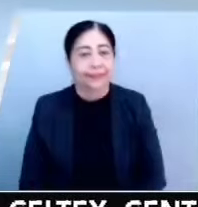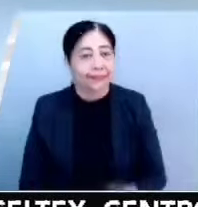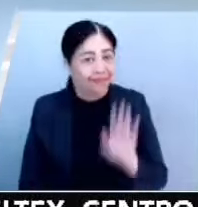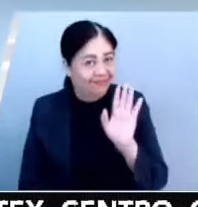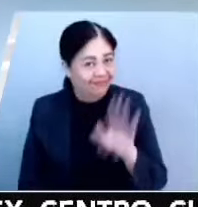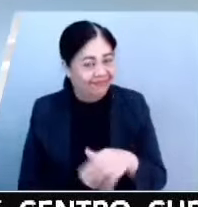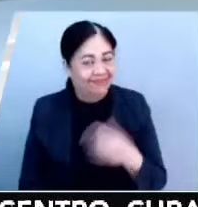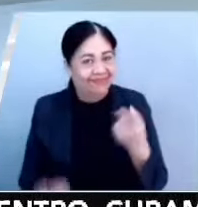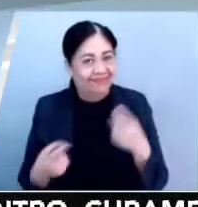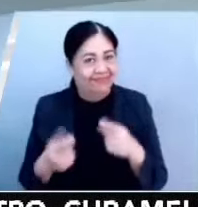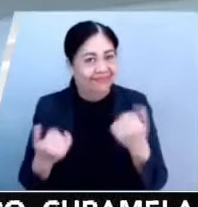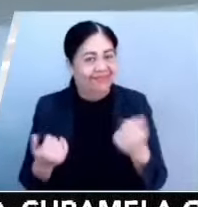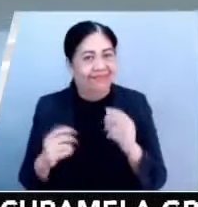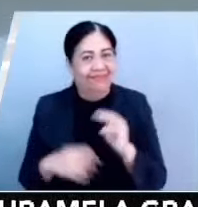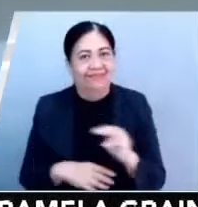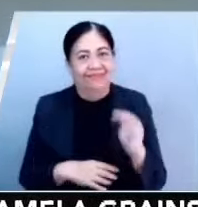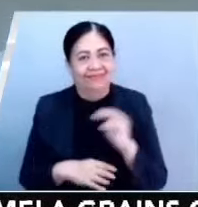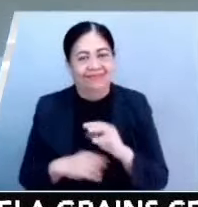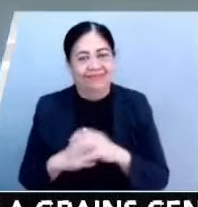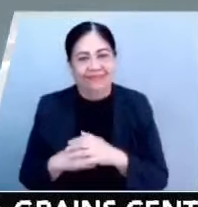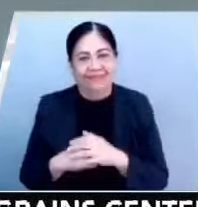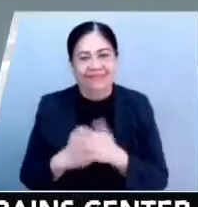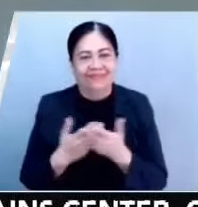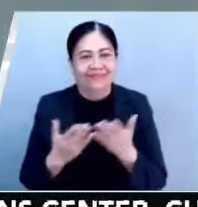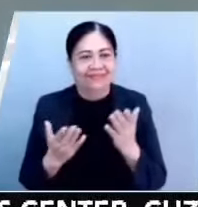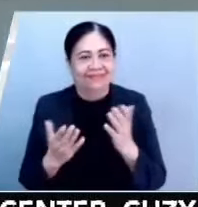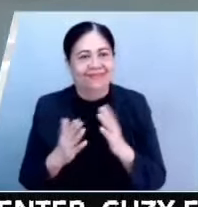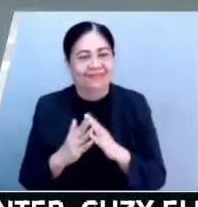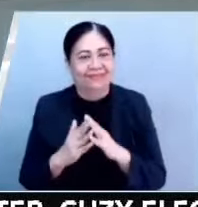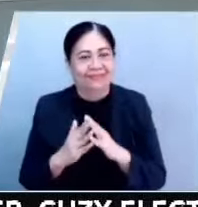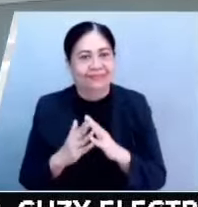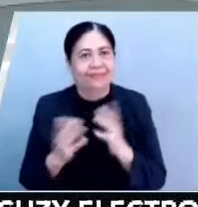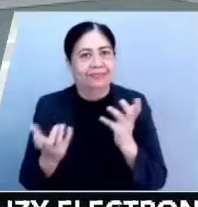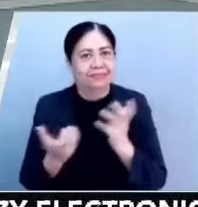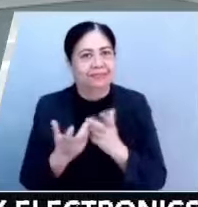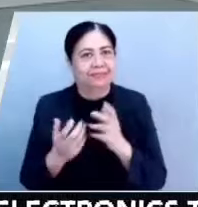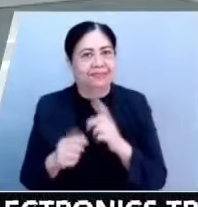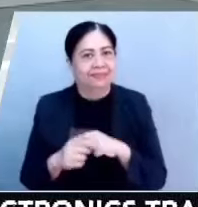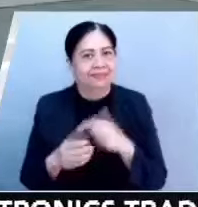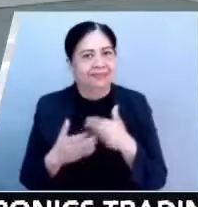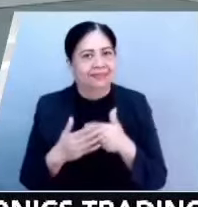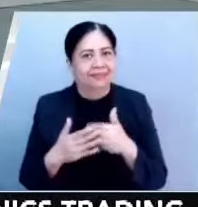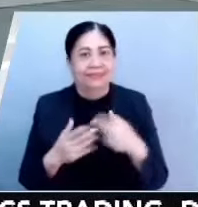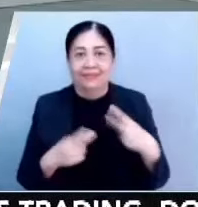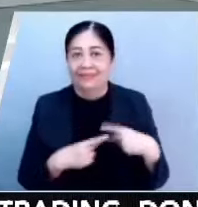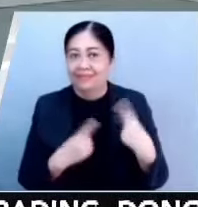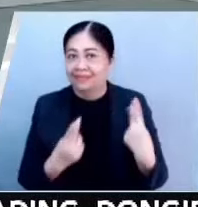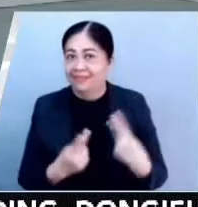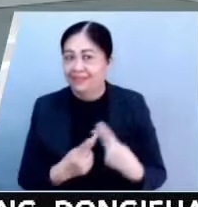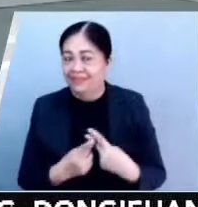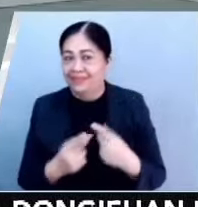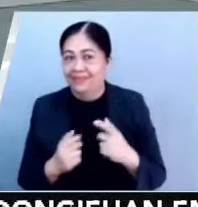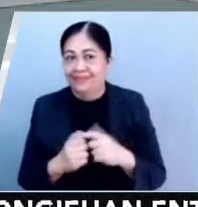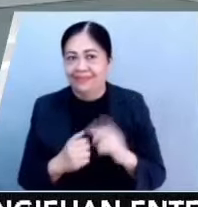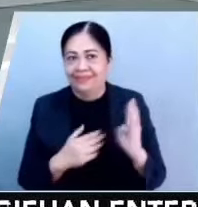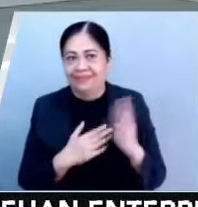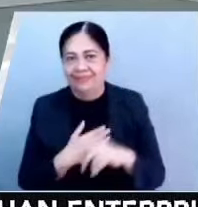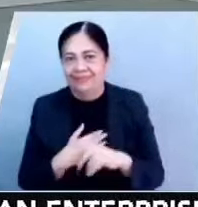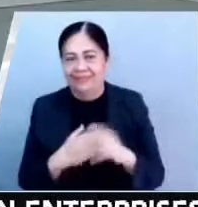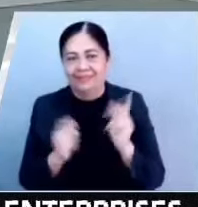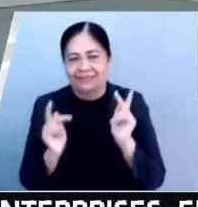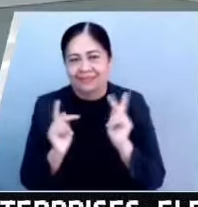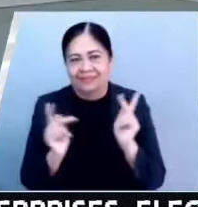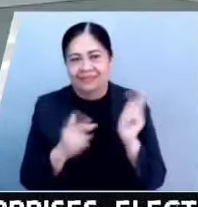test ngayong Lunes, mga mare at pare. Just in time sa papalapit na Valentine's Day, ang comeback kilig na hatid ni